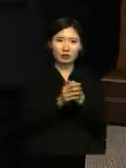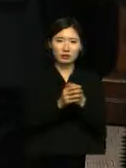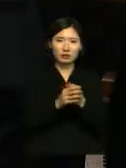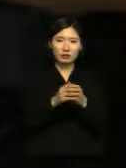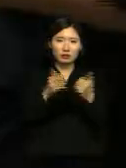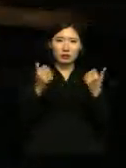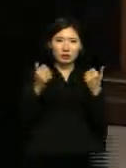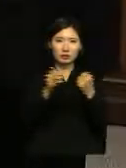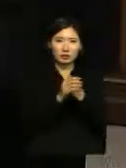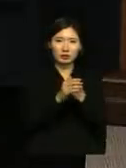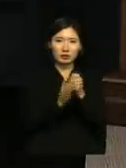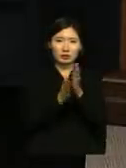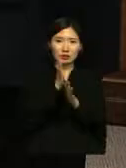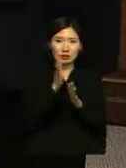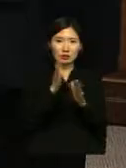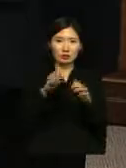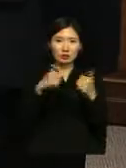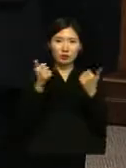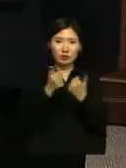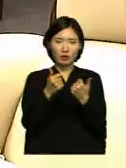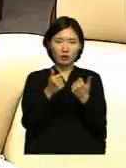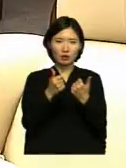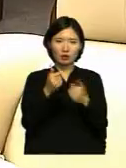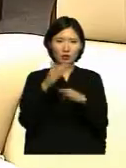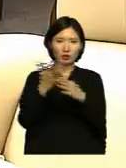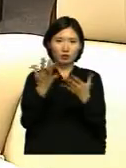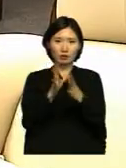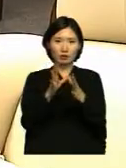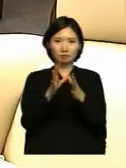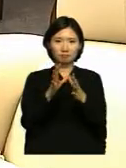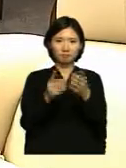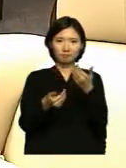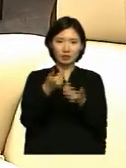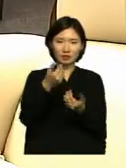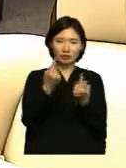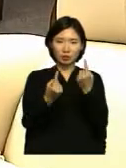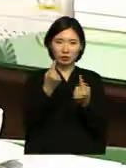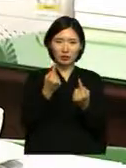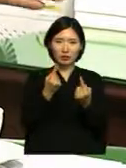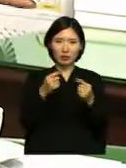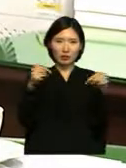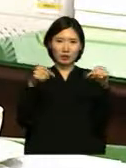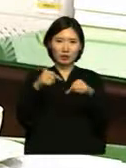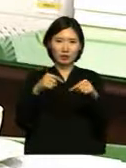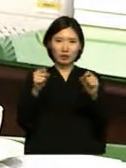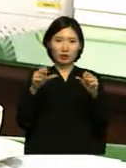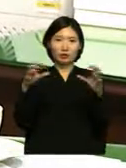시민을 대표하는 민意 기관으로서 당파 싸움보다 타협과 협치가